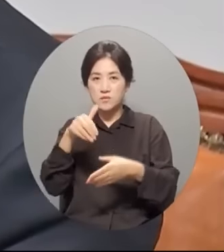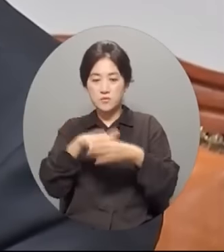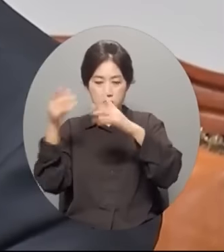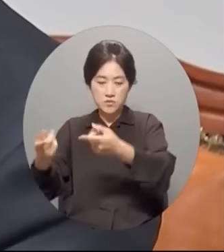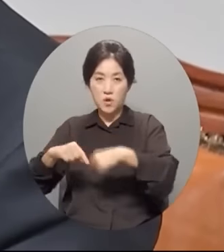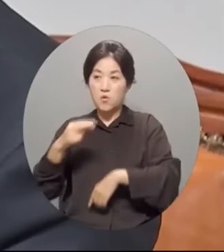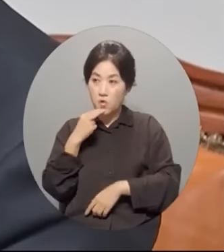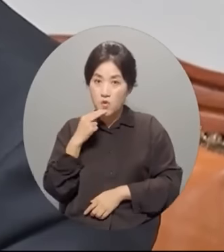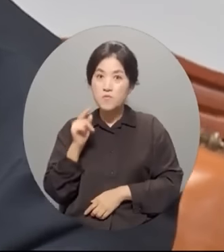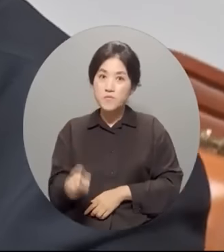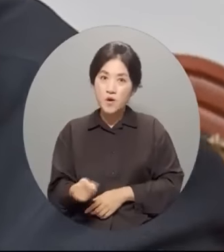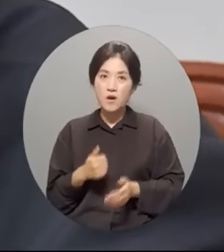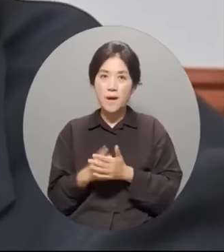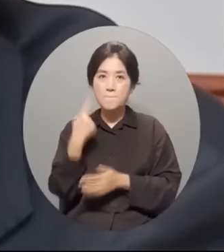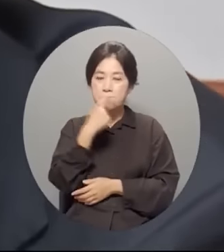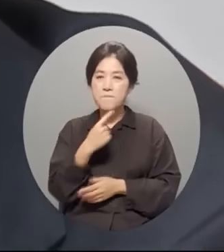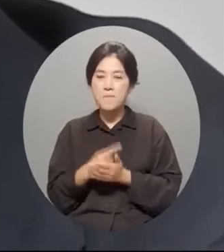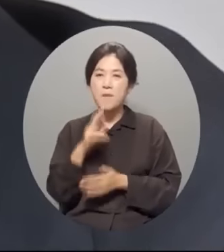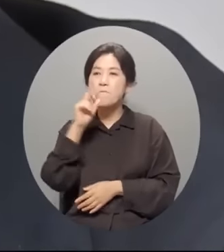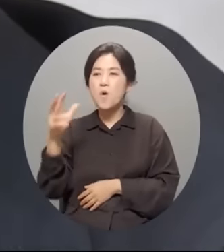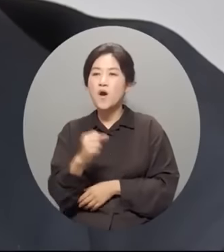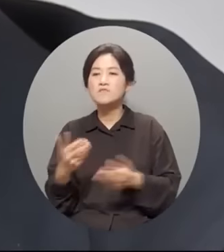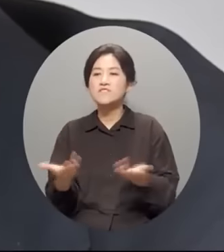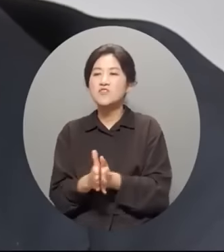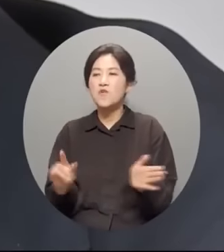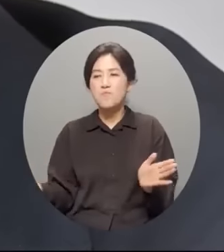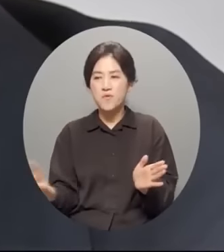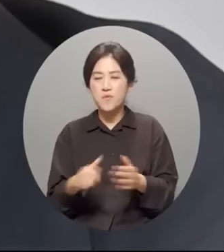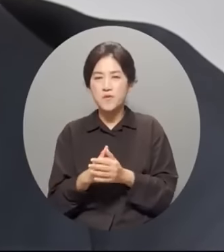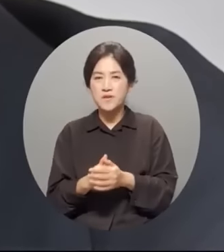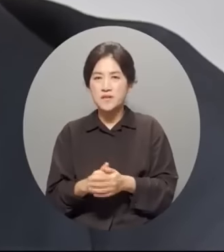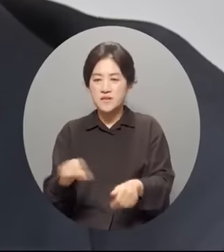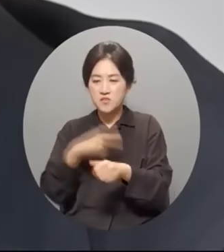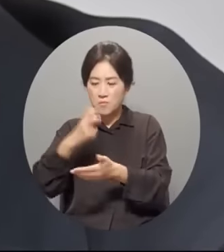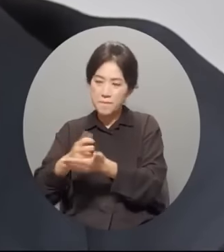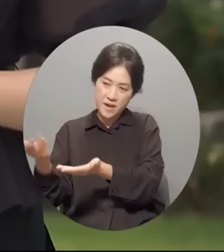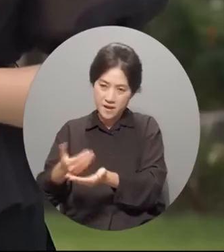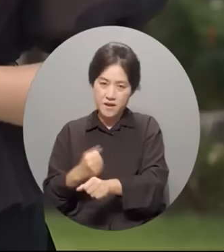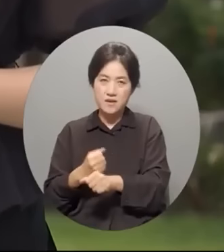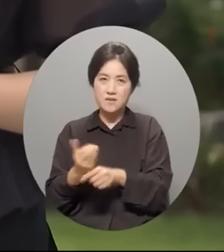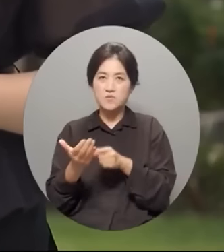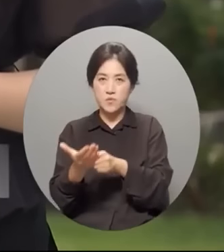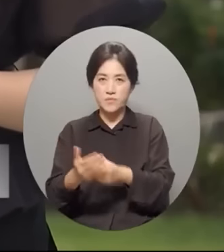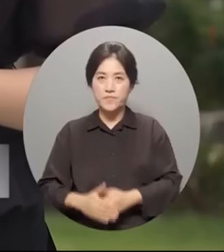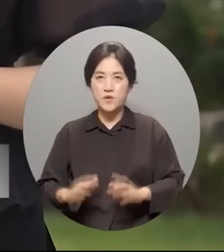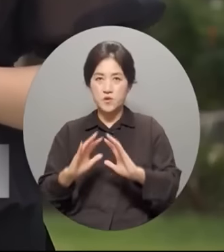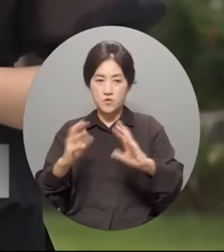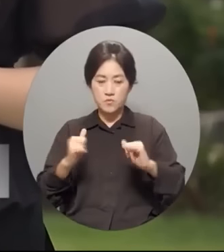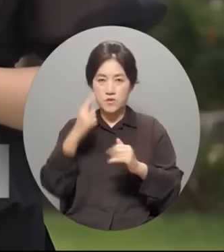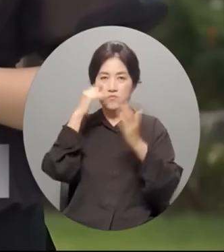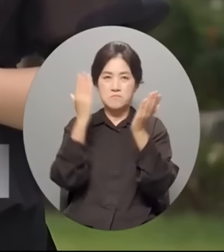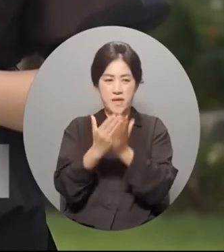동참하지 않는다면 식언으로 임기를 시작하는 거 아니냐며 특검법 발의를 촉구했습니다. 국민적